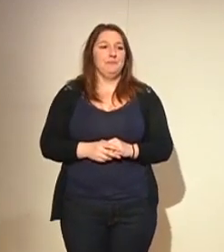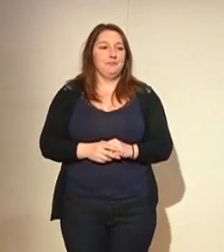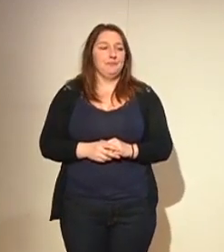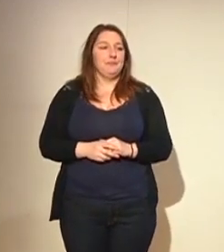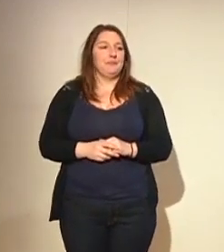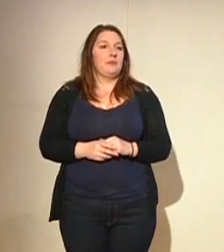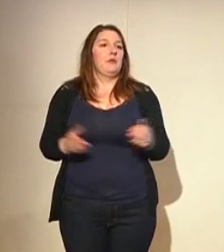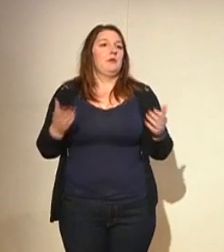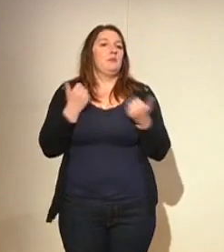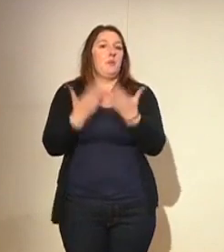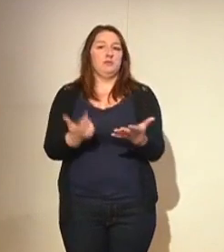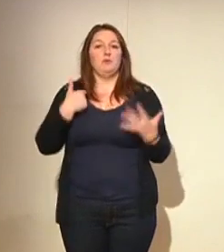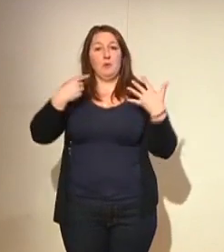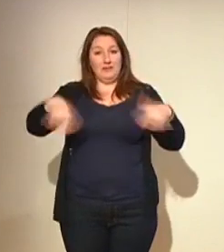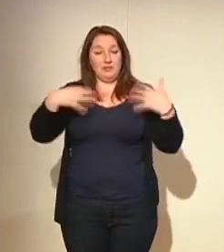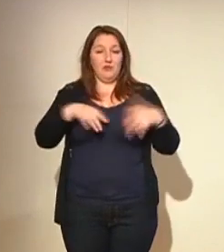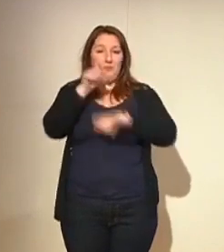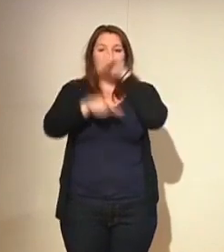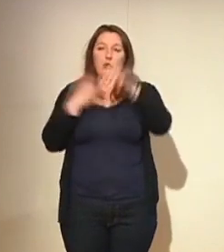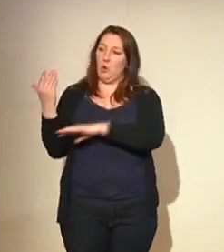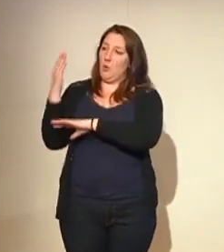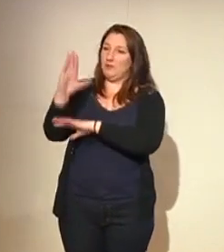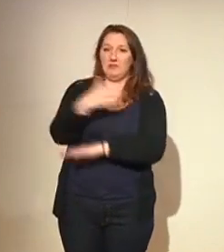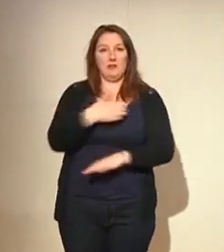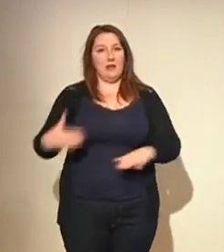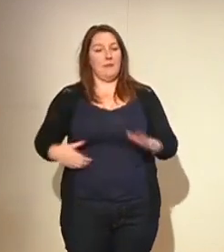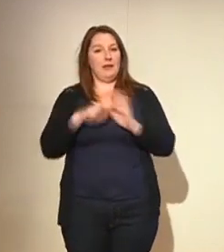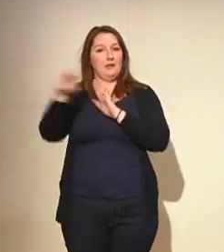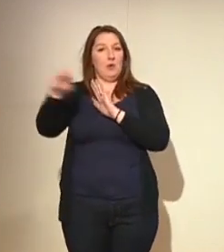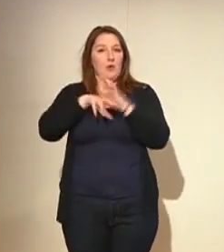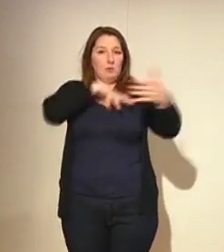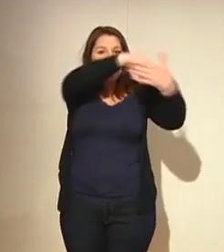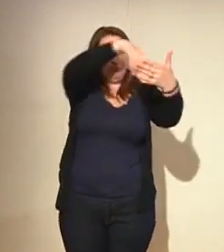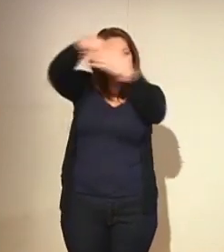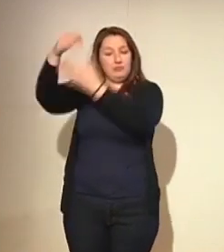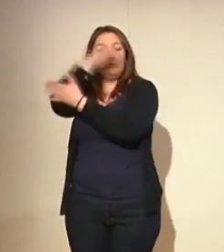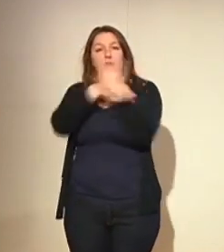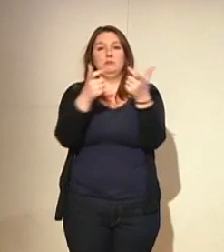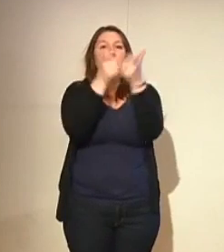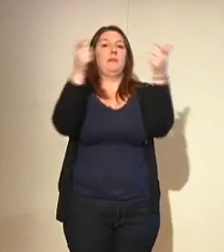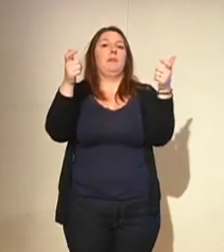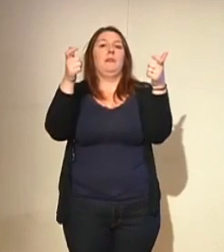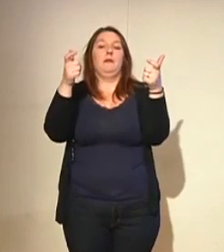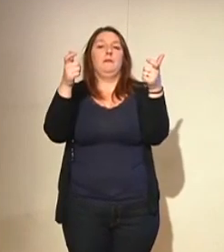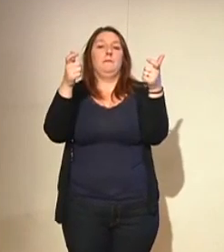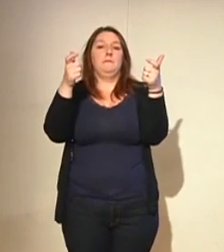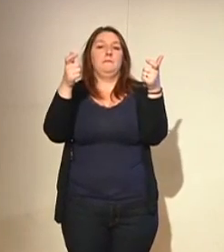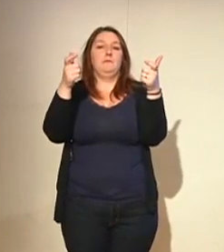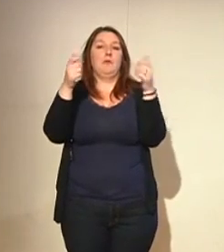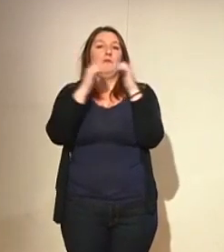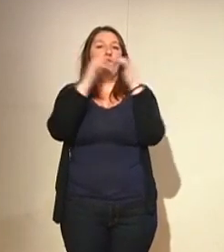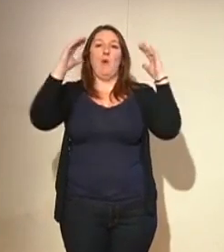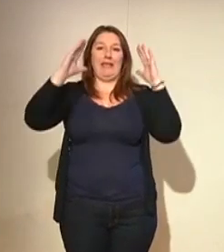secret la désignation des représentants la ville de Grenoble auprès du